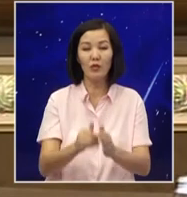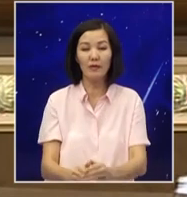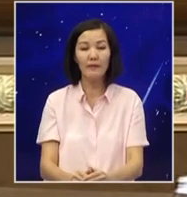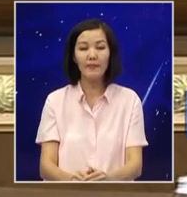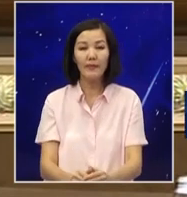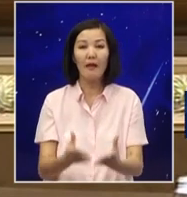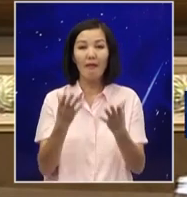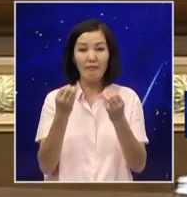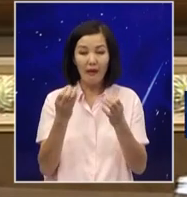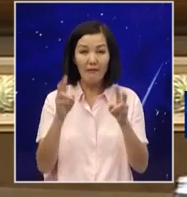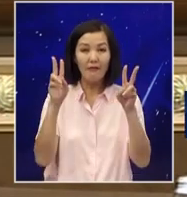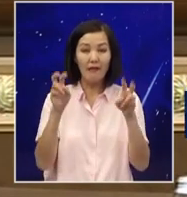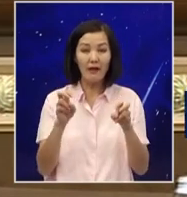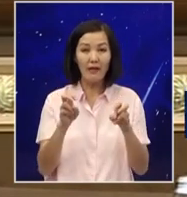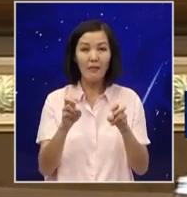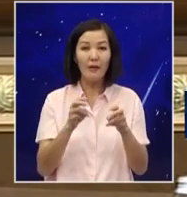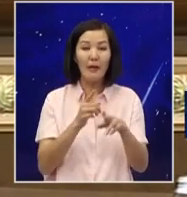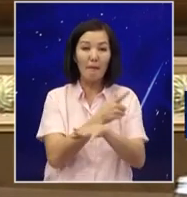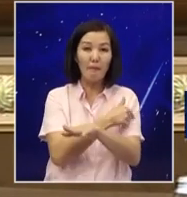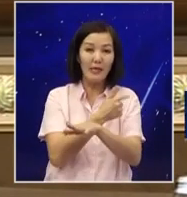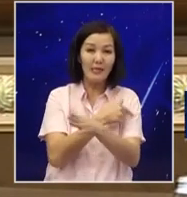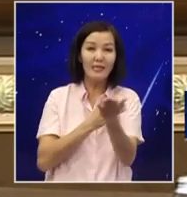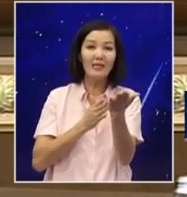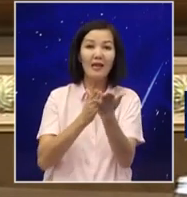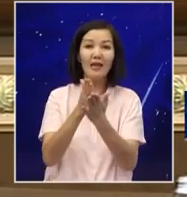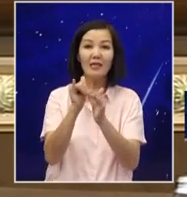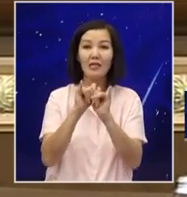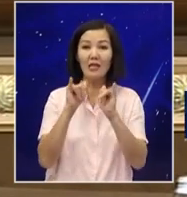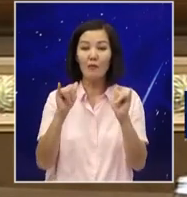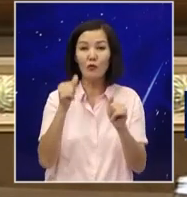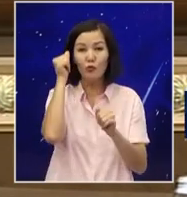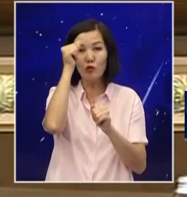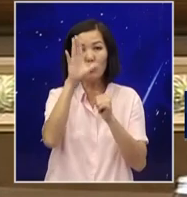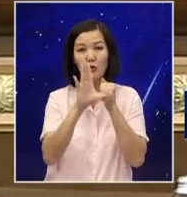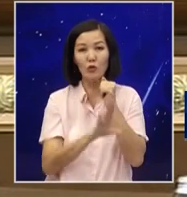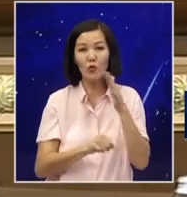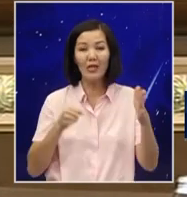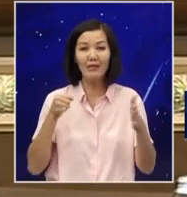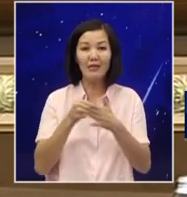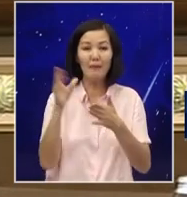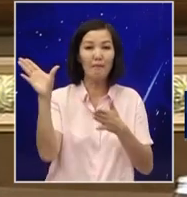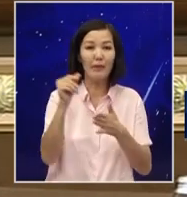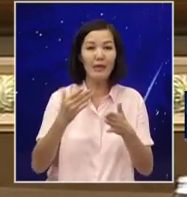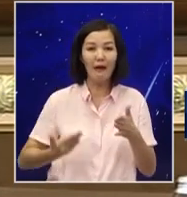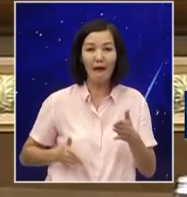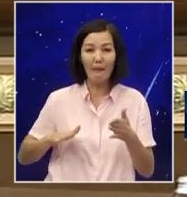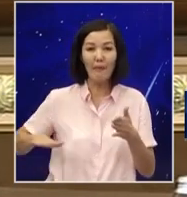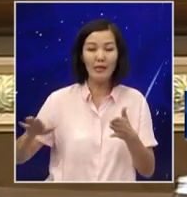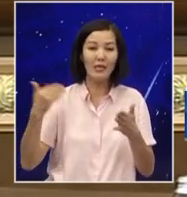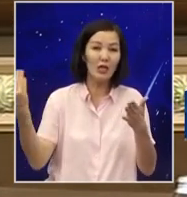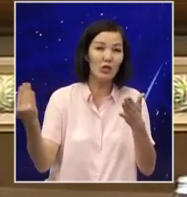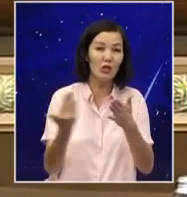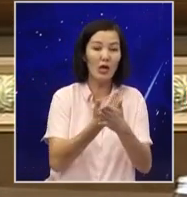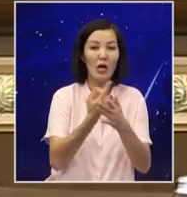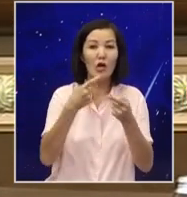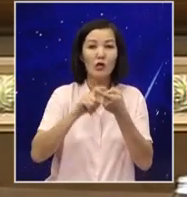бір мәселе – медициналық инфрақұрылымды дамыту. Жыл соңына дейін еліміздің аймақтарында 13 жаңа жұқпалы